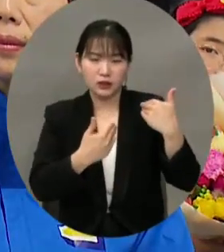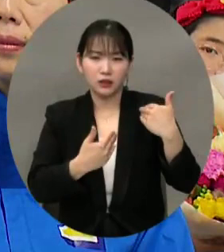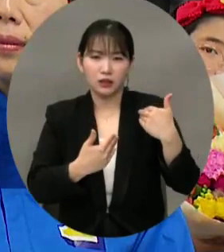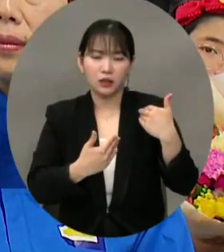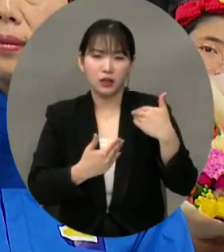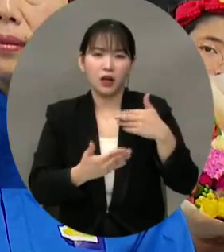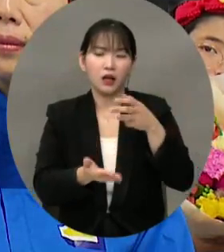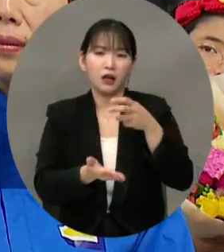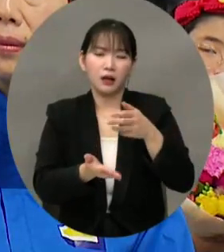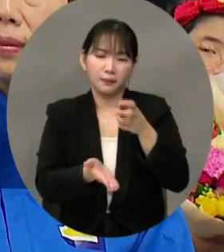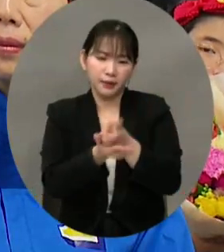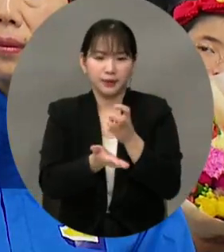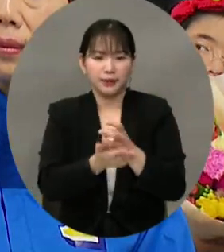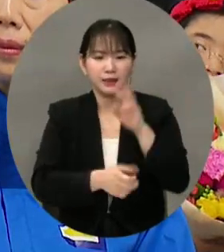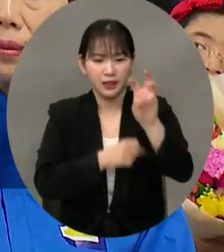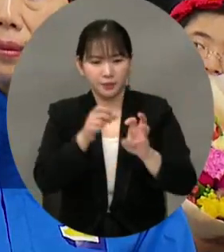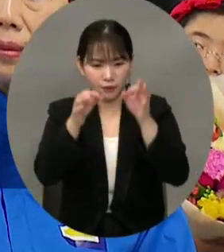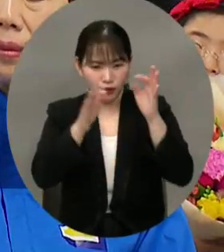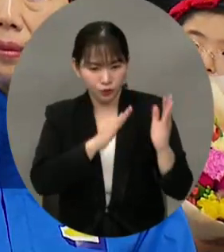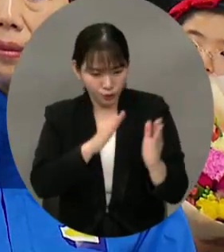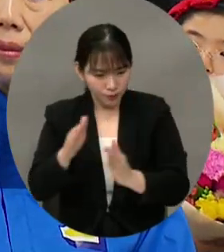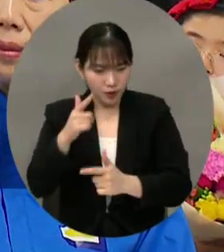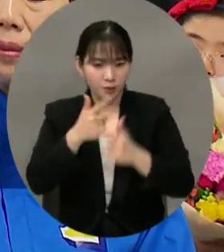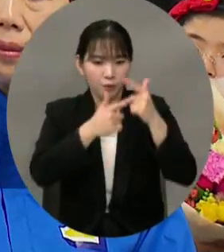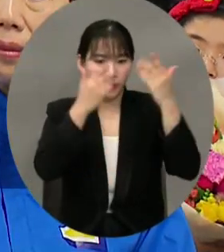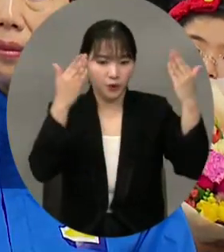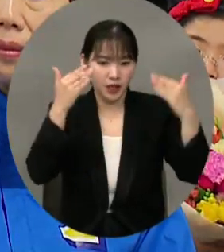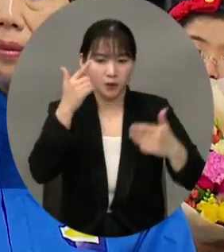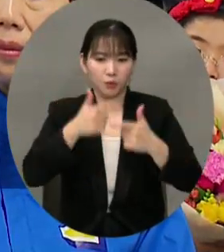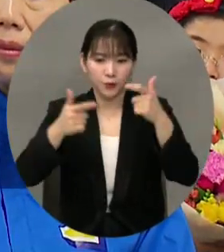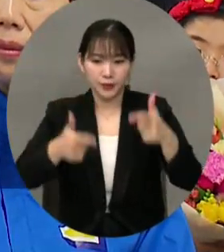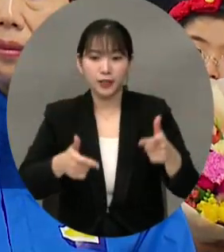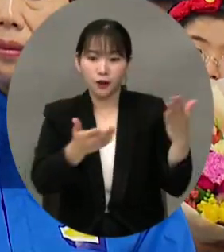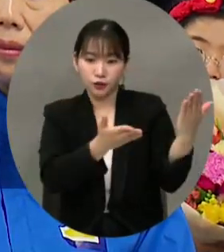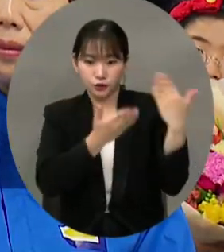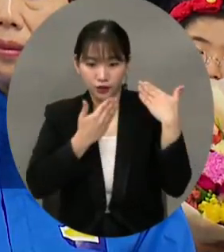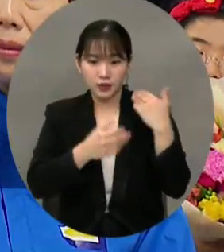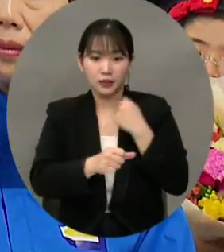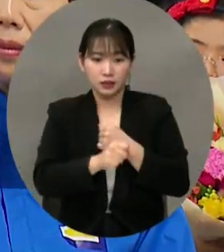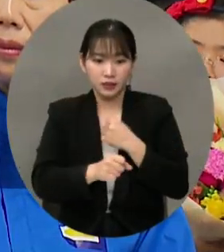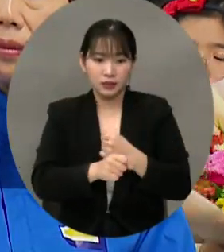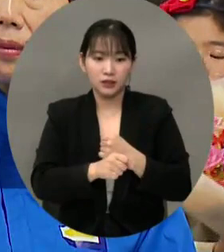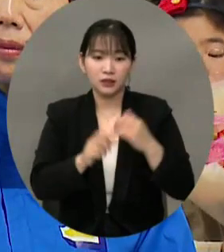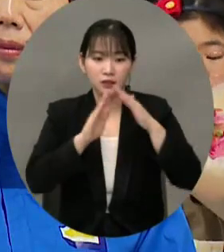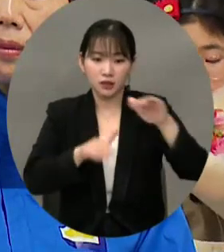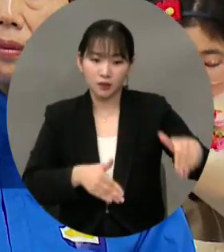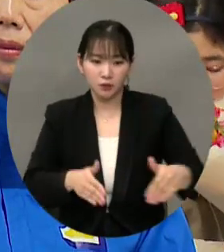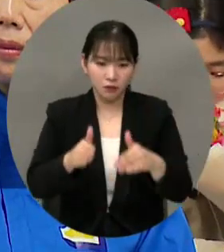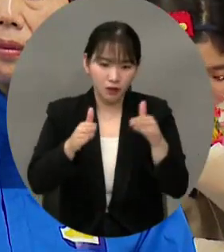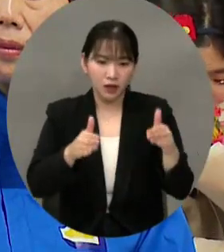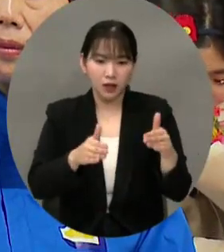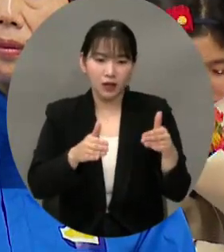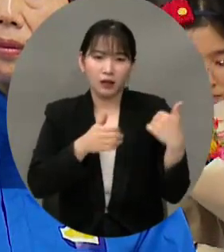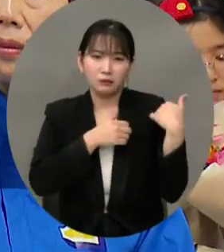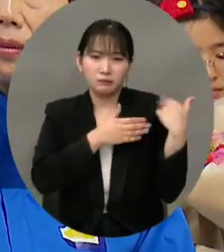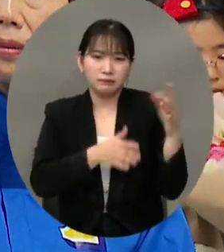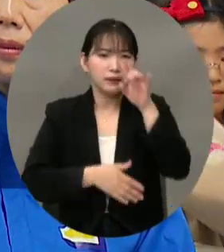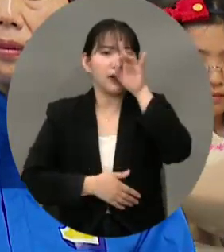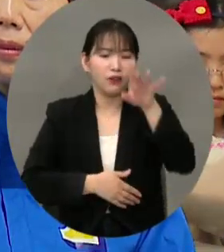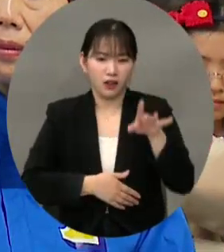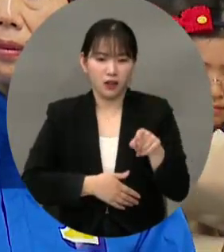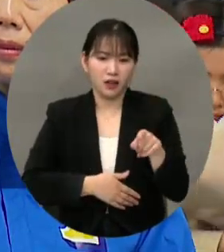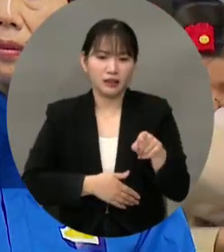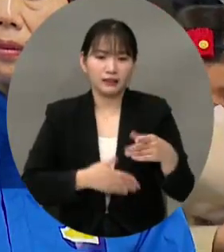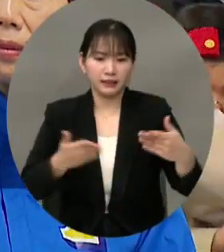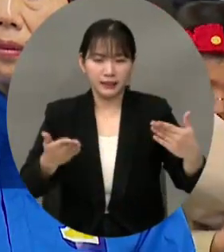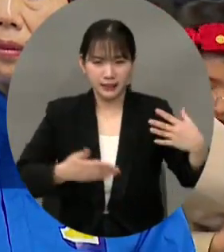순리입니다. 30년 동안 준비해온 목포대와 목포권에 유치하는 것은 전남도가 방기해서는 안 될